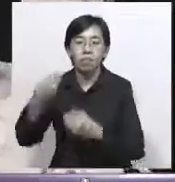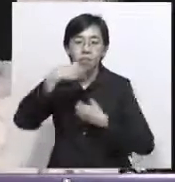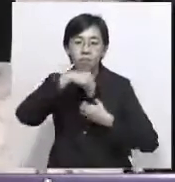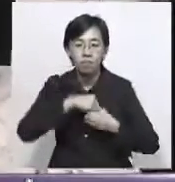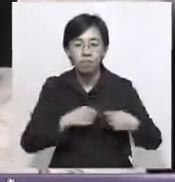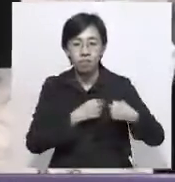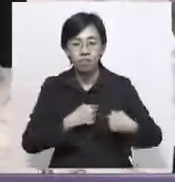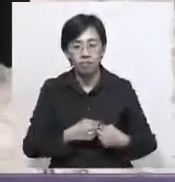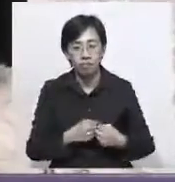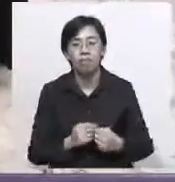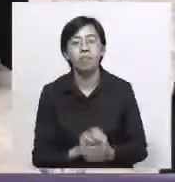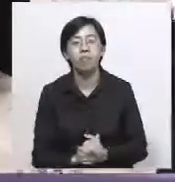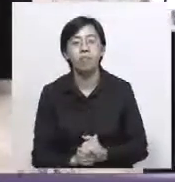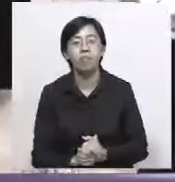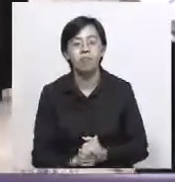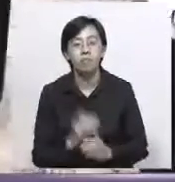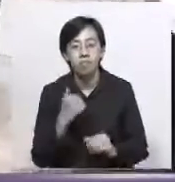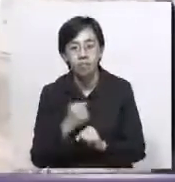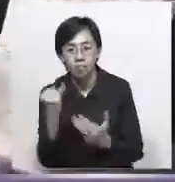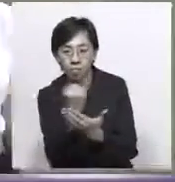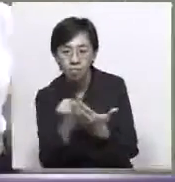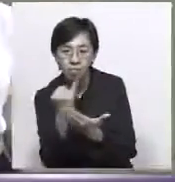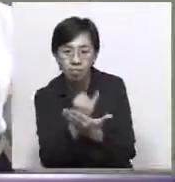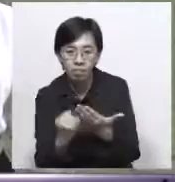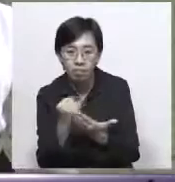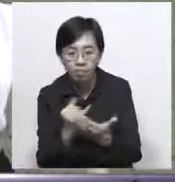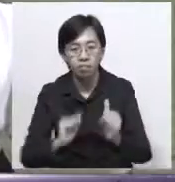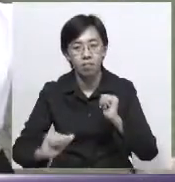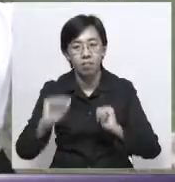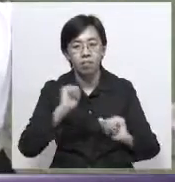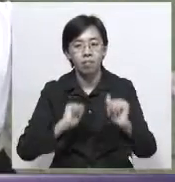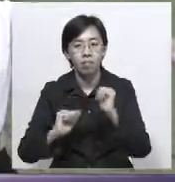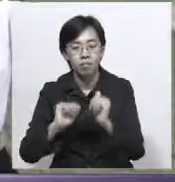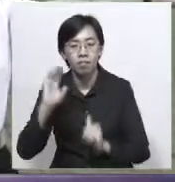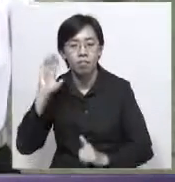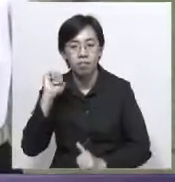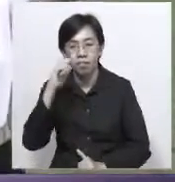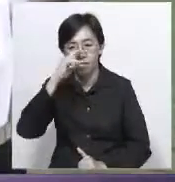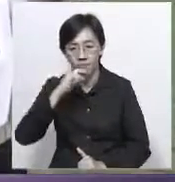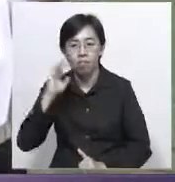การแสดงและการวาดภาพวาดด้วยหัวใจพ่อของไทยพ่อของเรา